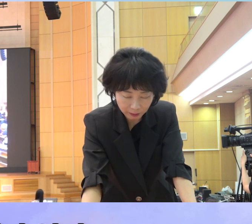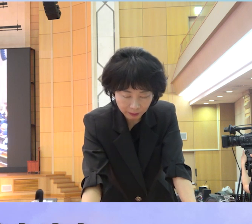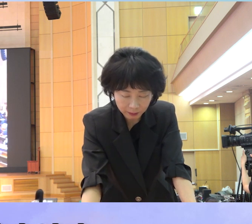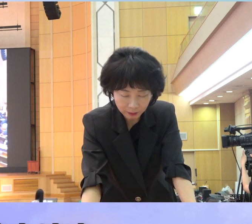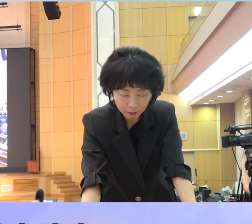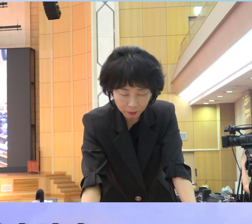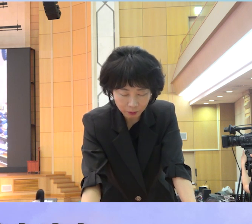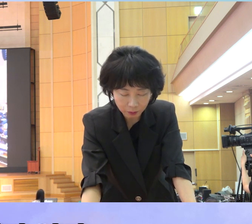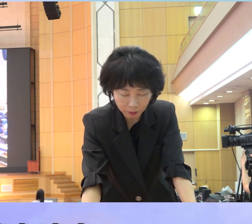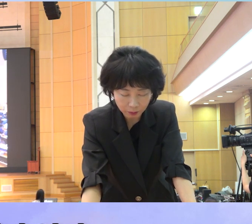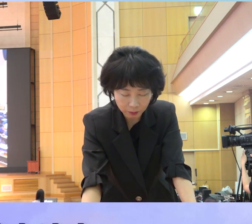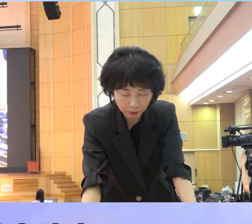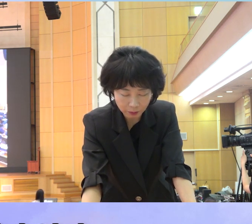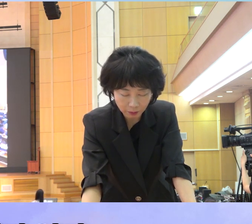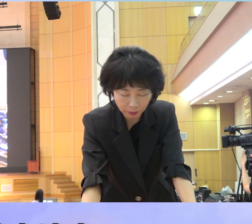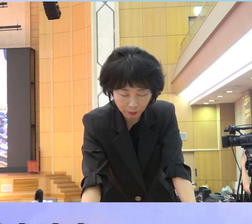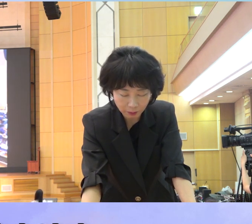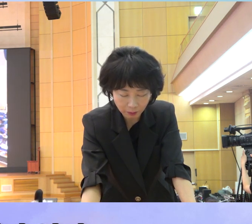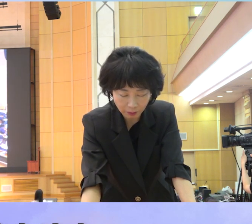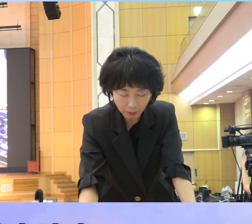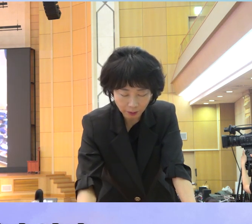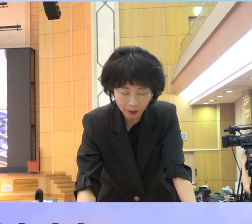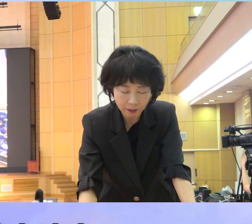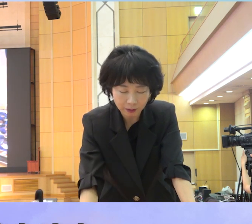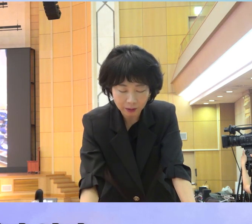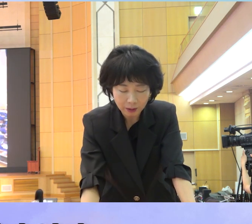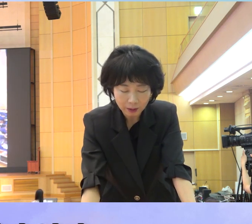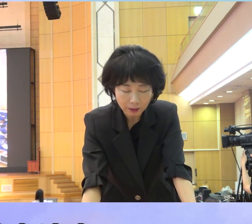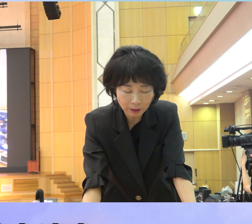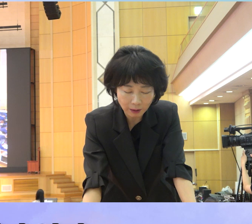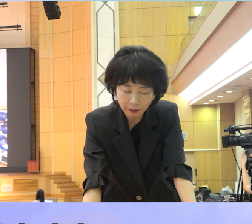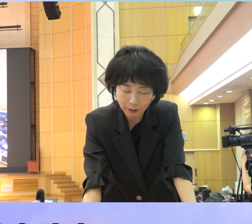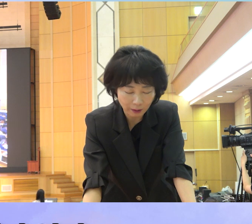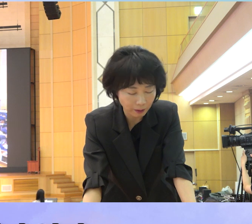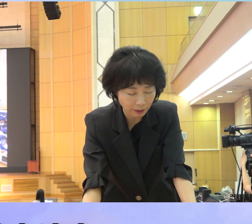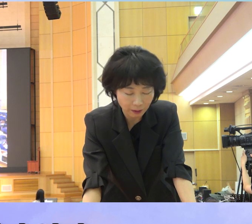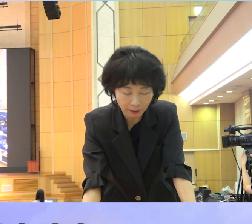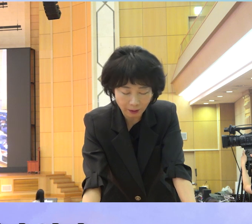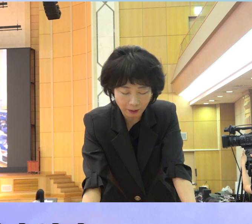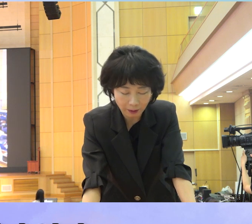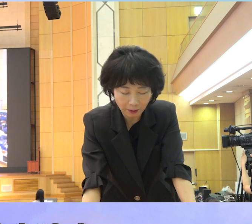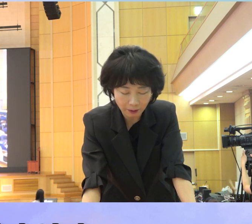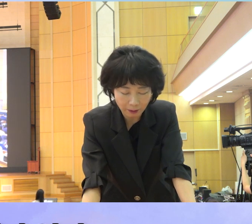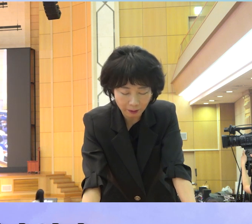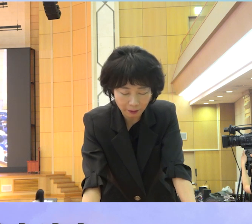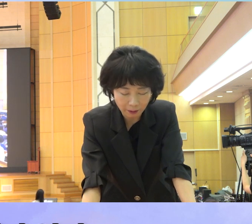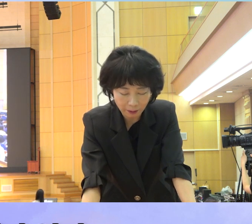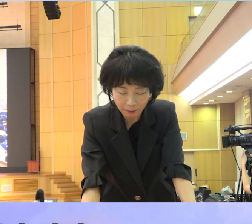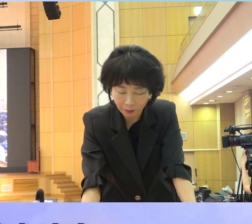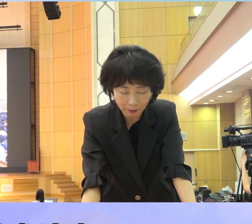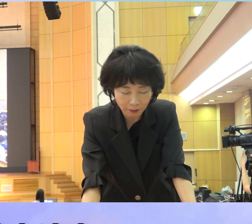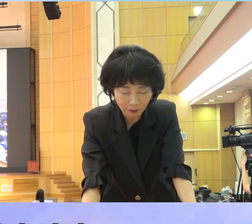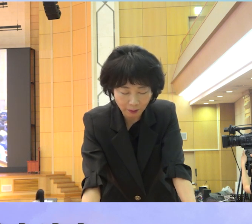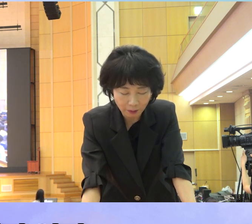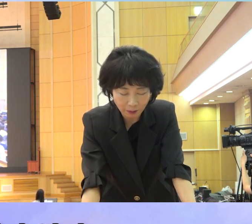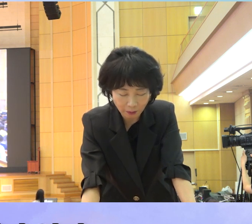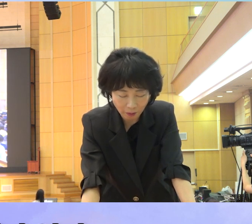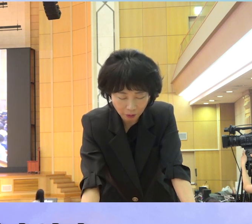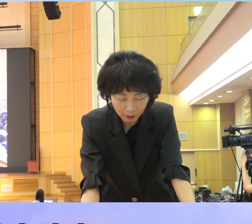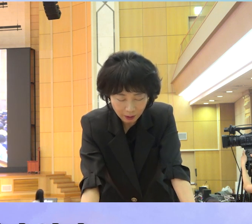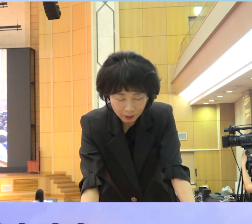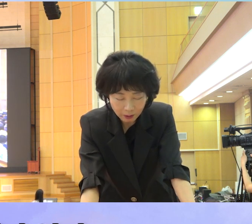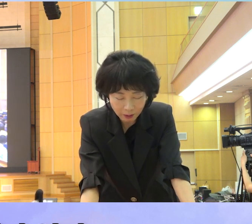신앙생활이라는 것은 하나님의 약속을 믿고 그 약속이 이루어지길 기다리는 것입니다. 그래서 우리는 좋은 것을